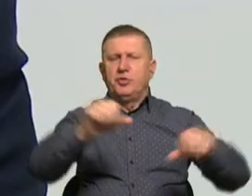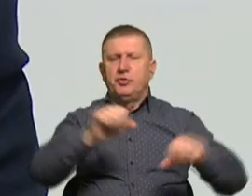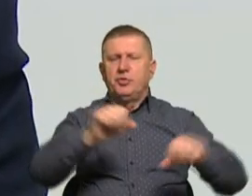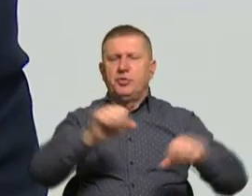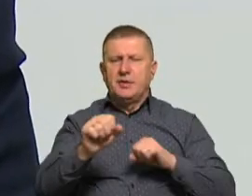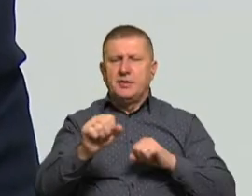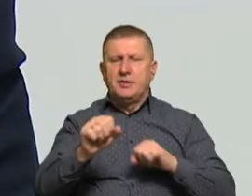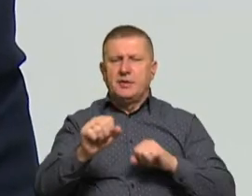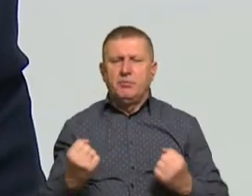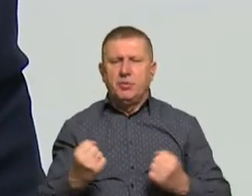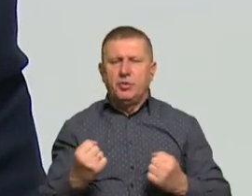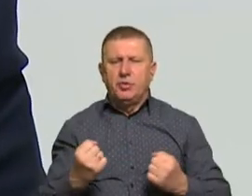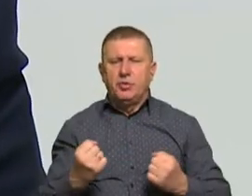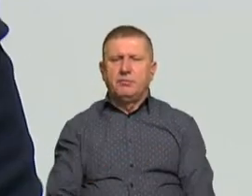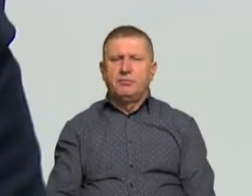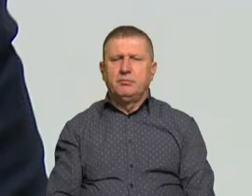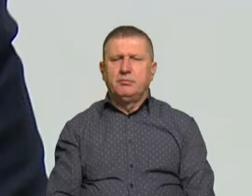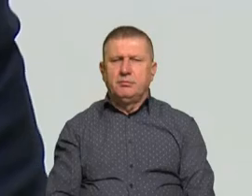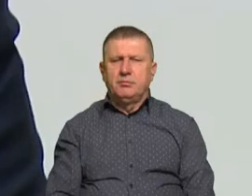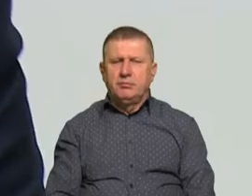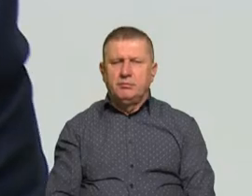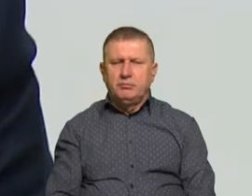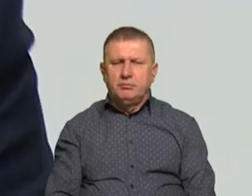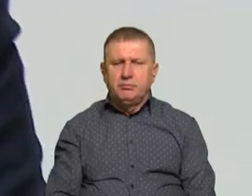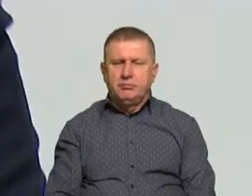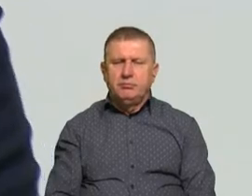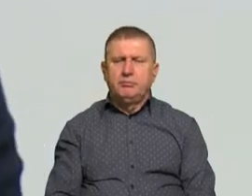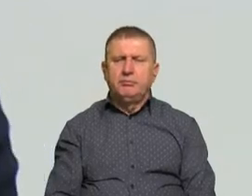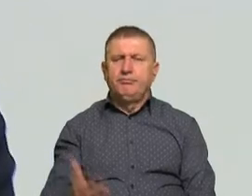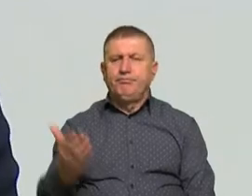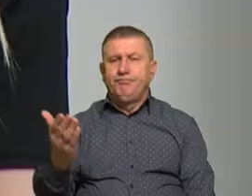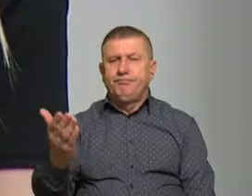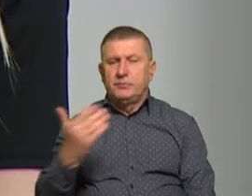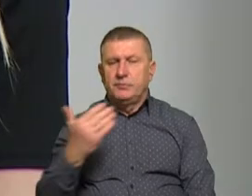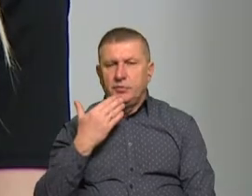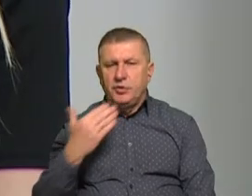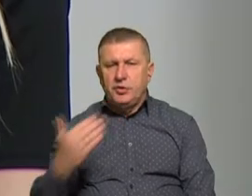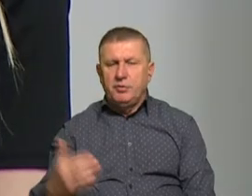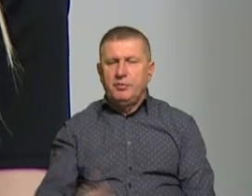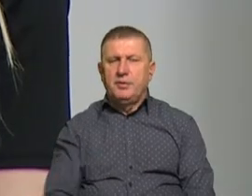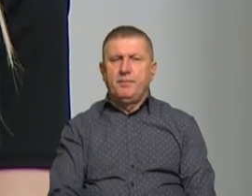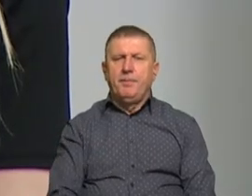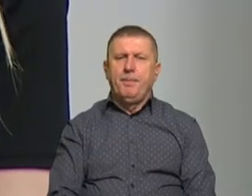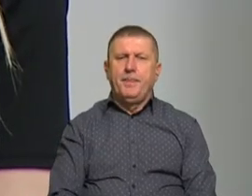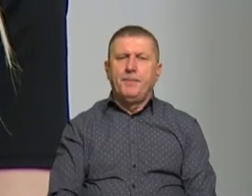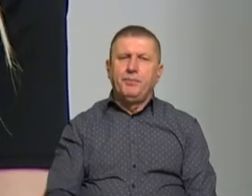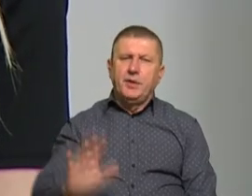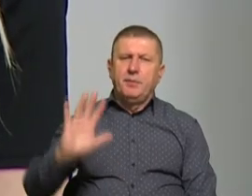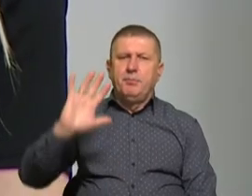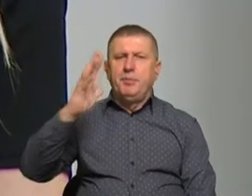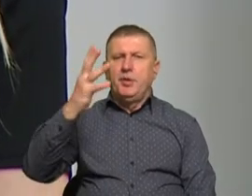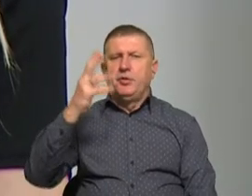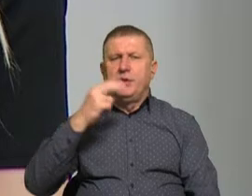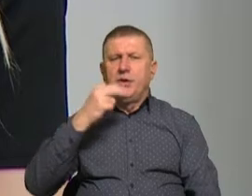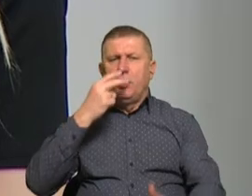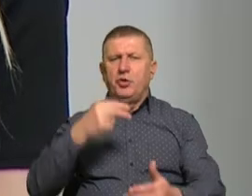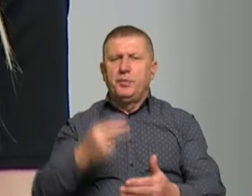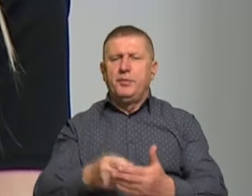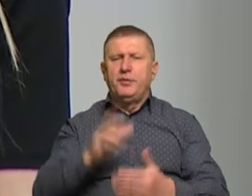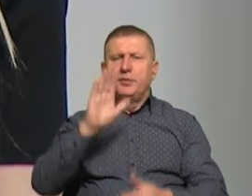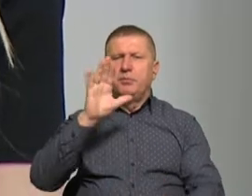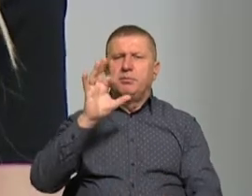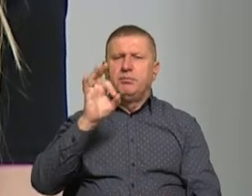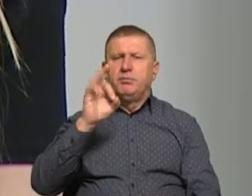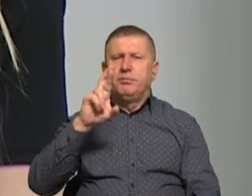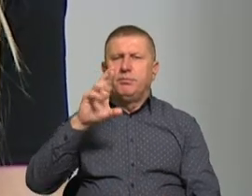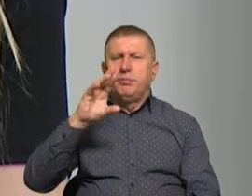już dość mocno poczuliśmy, także... Panie pośle, dziękujemy za odpowiedź. Jako piąty będzie odpowiadał pan Wojciech Borecki.